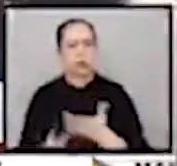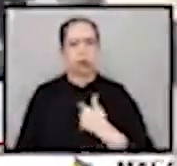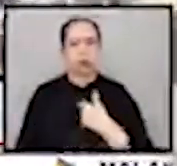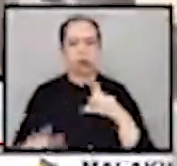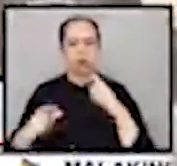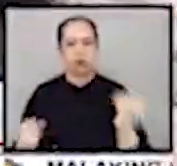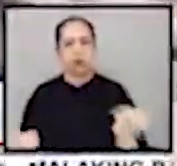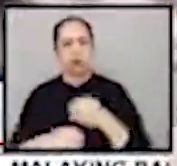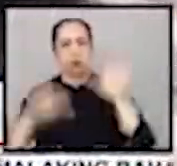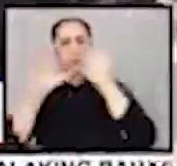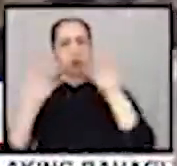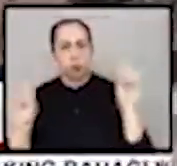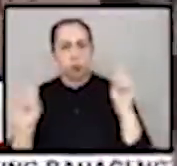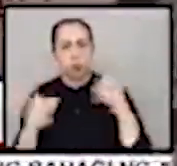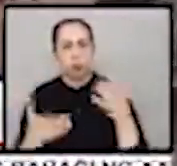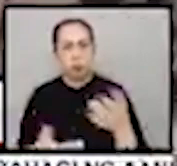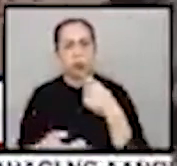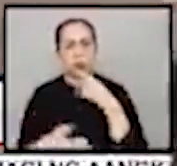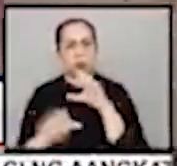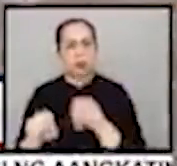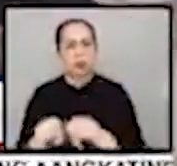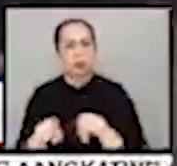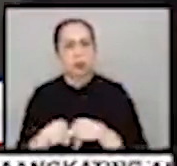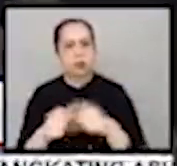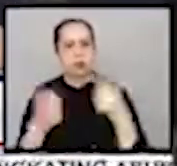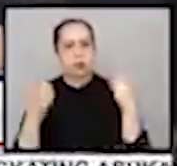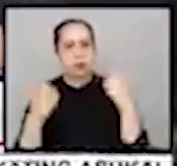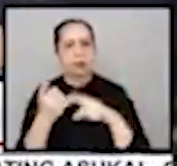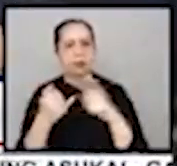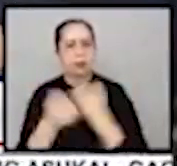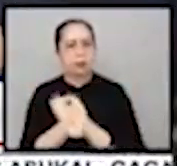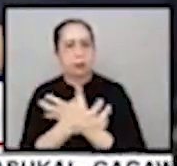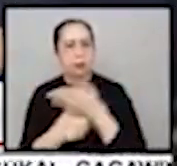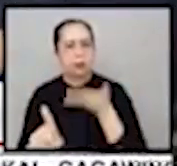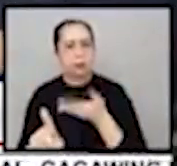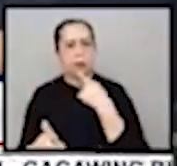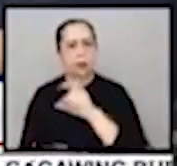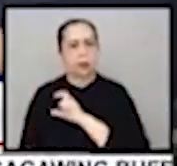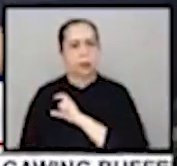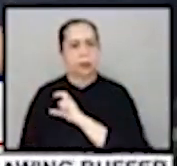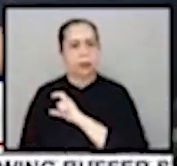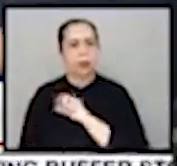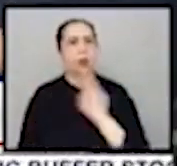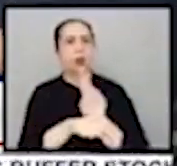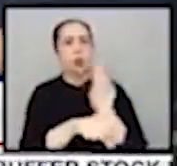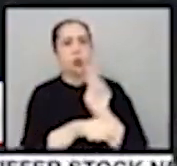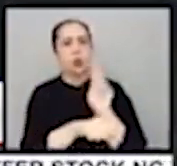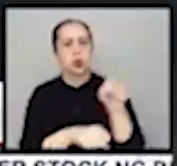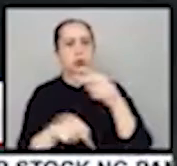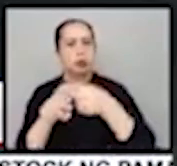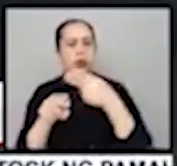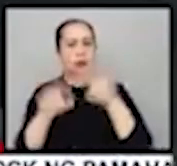of the president kung saan nakumpiskahan din siya ng armas at mga pampasabog. Ayon sa pulisya, ginagamit ng suspek ang pangalan ni